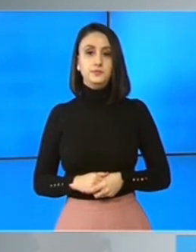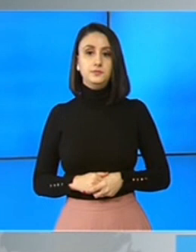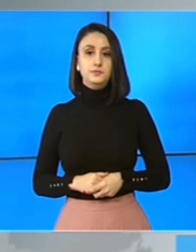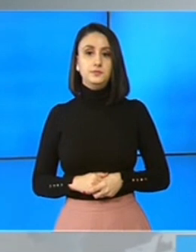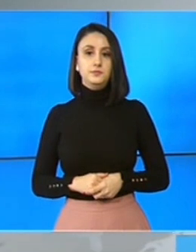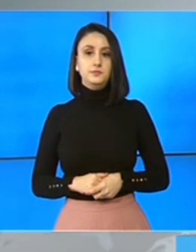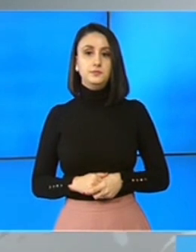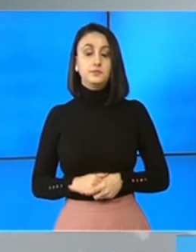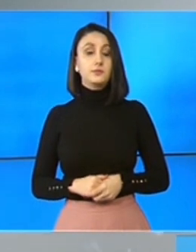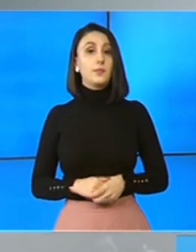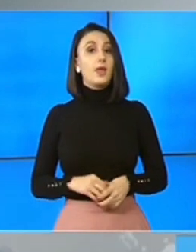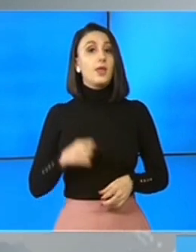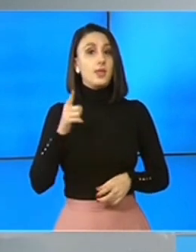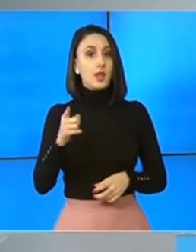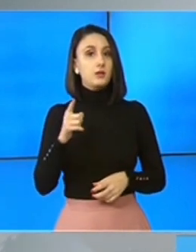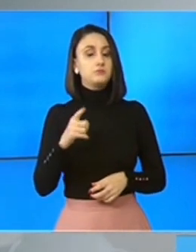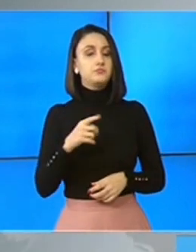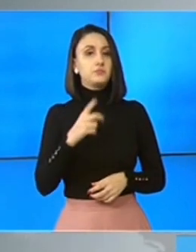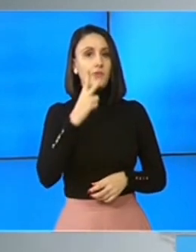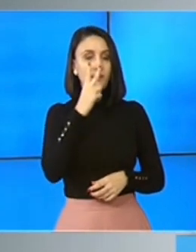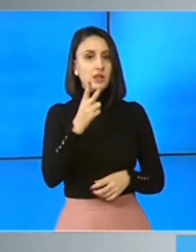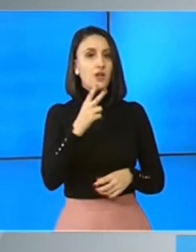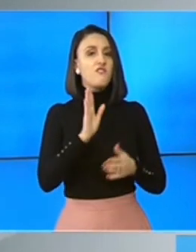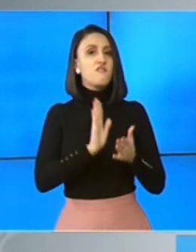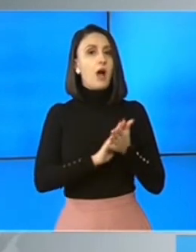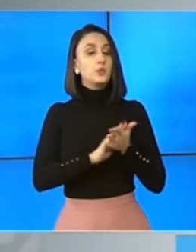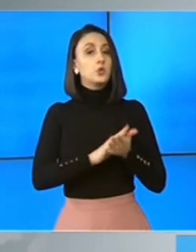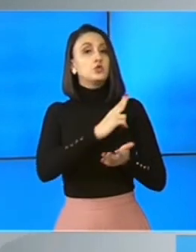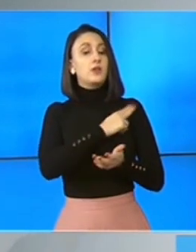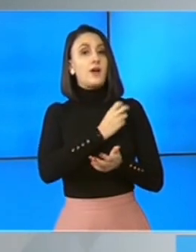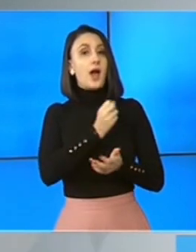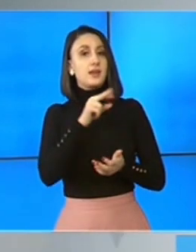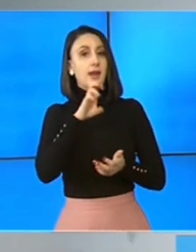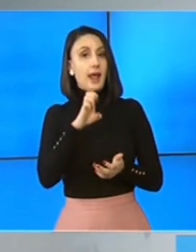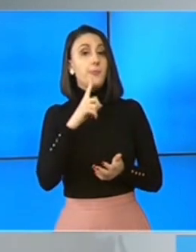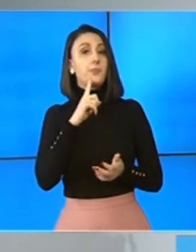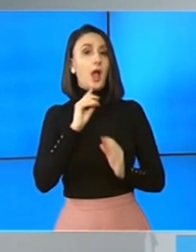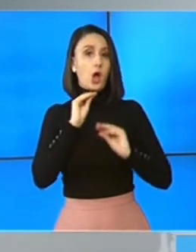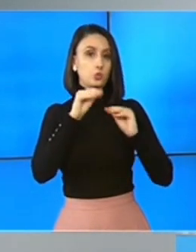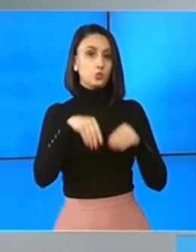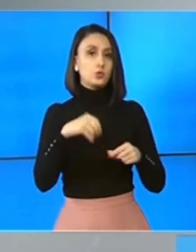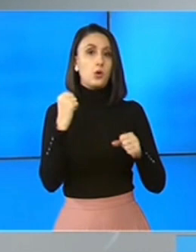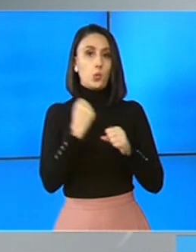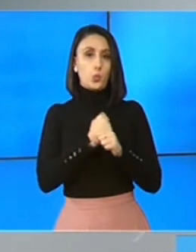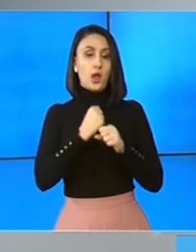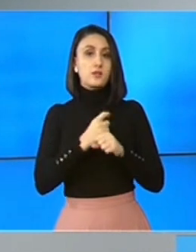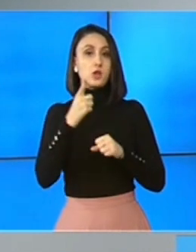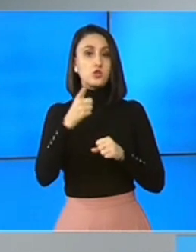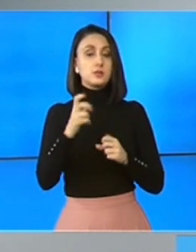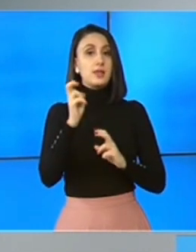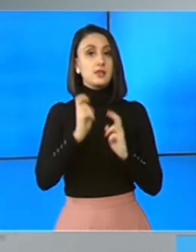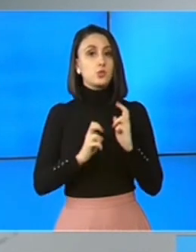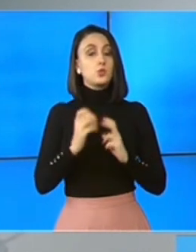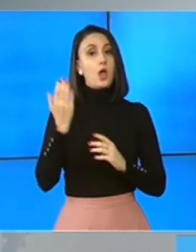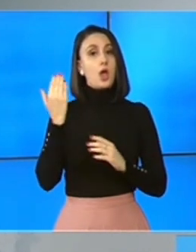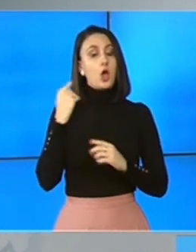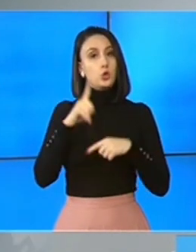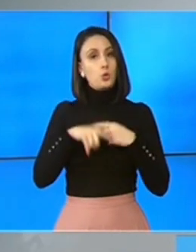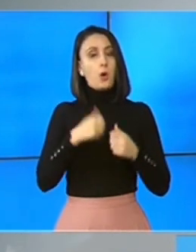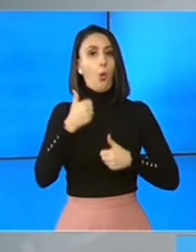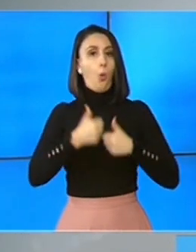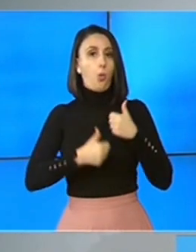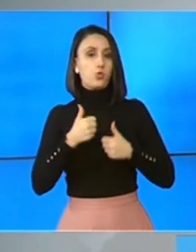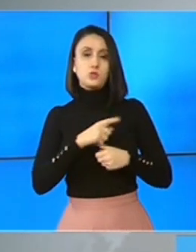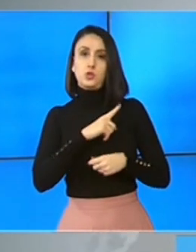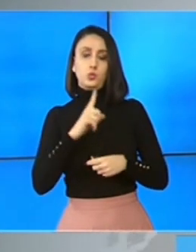Dorian hapurnea remarcă Și faptul că șeful ani are Cosmin Dumitrache a ajuns să lucreze în această instituție în urma unui concurs